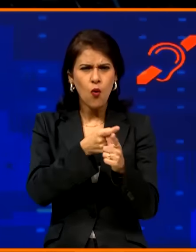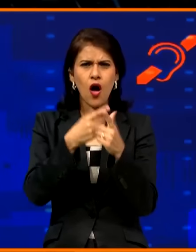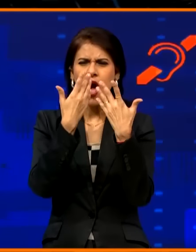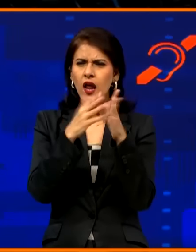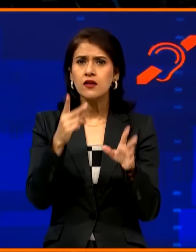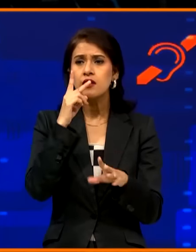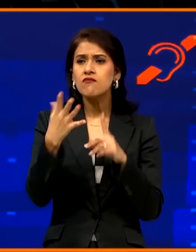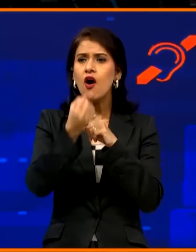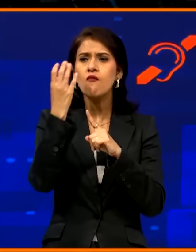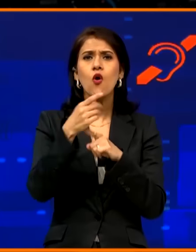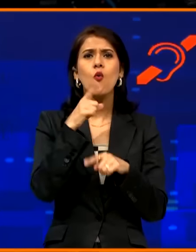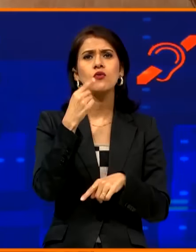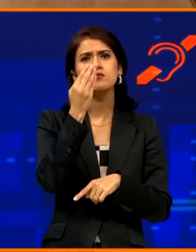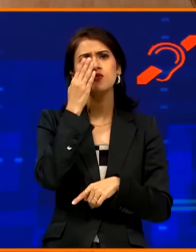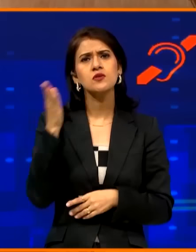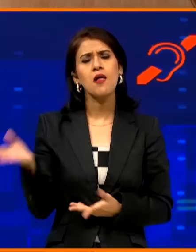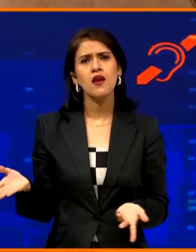सिंपल